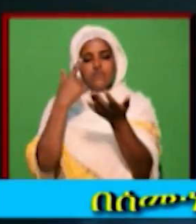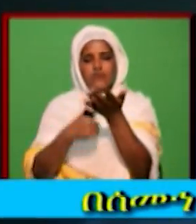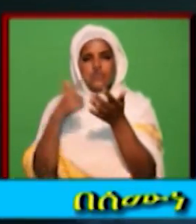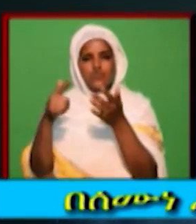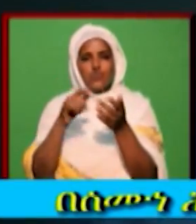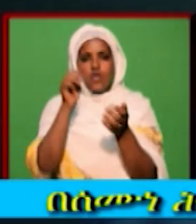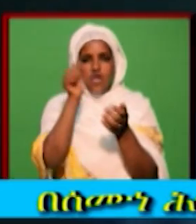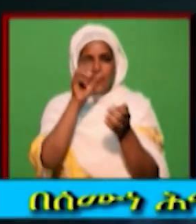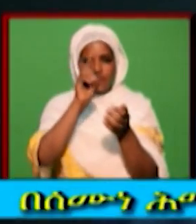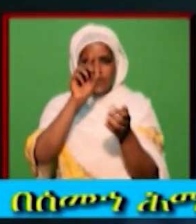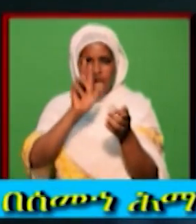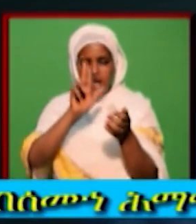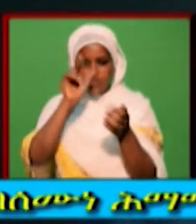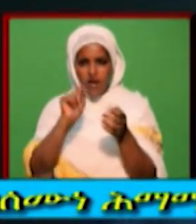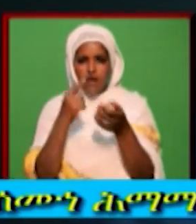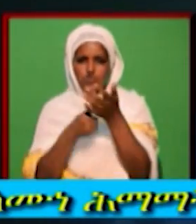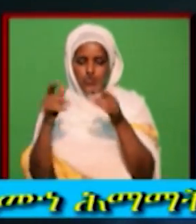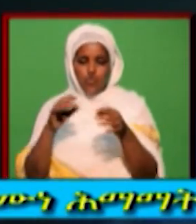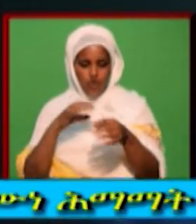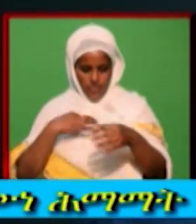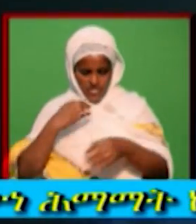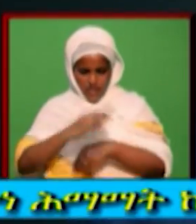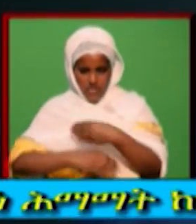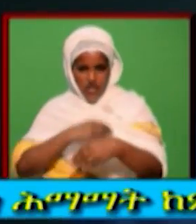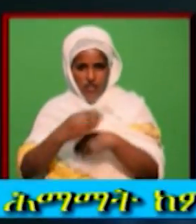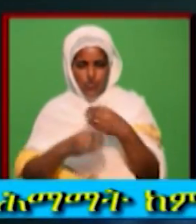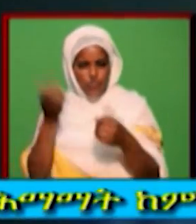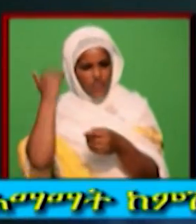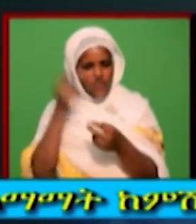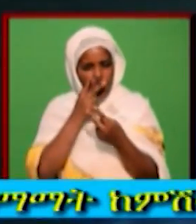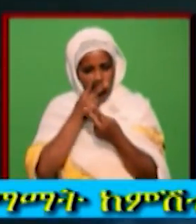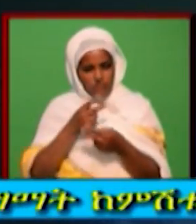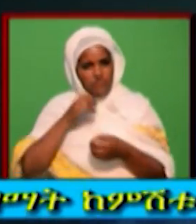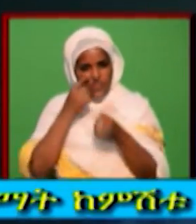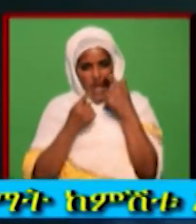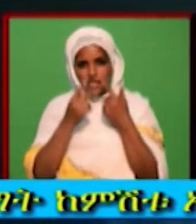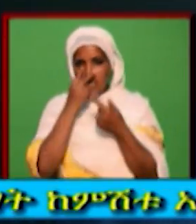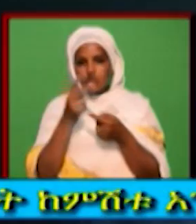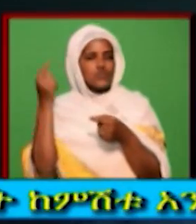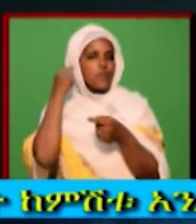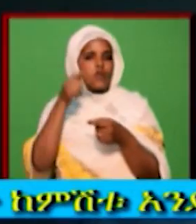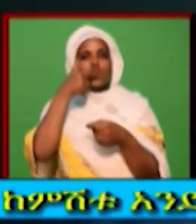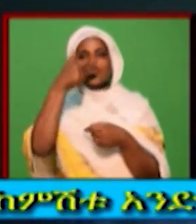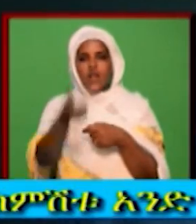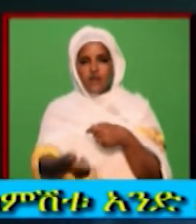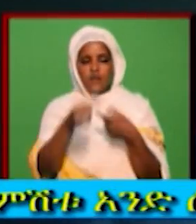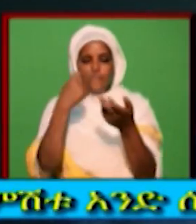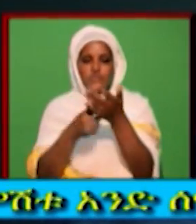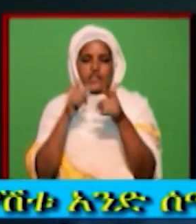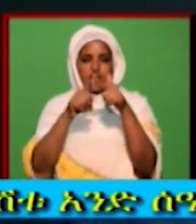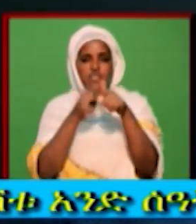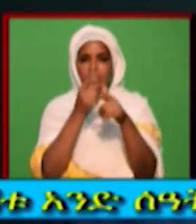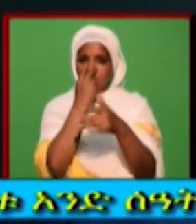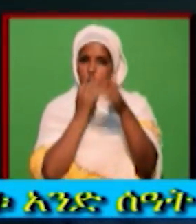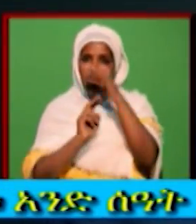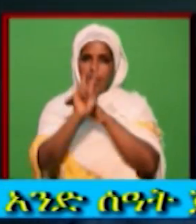بإفراتا نو بإفراتا بقول تطلو بشركة تطلو بقزه سالة سيالكس عيلو سمانو بلو تنقر قدي